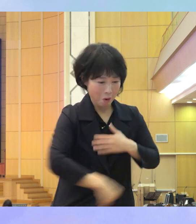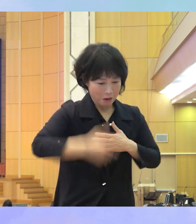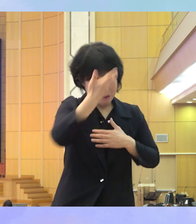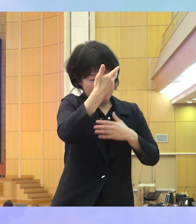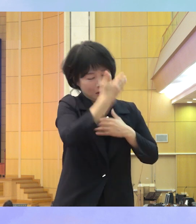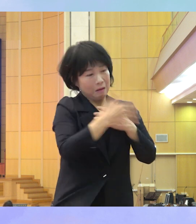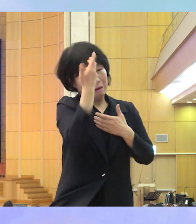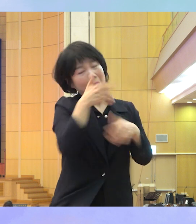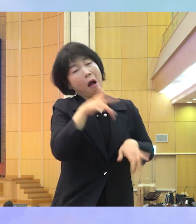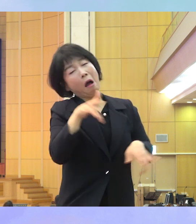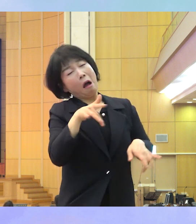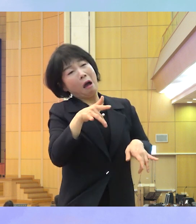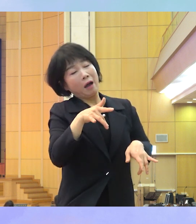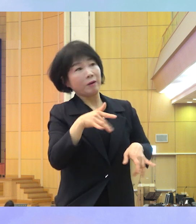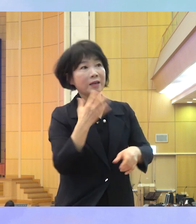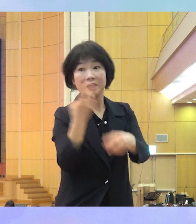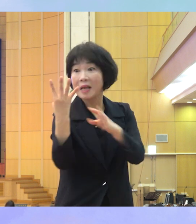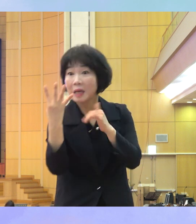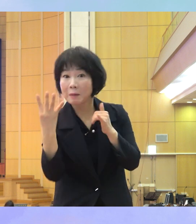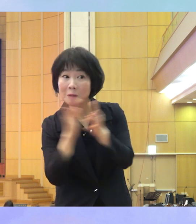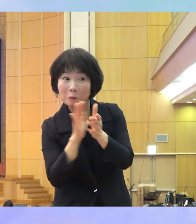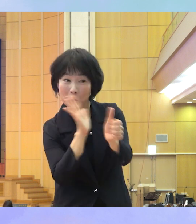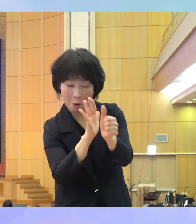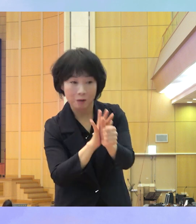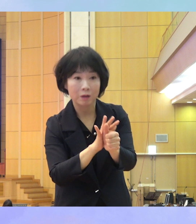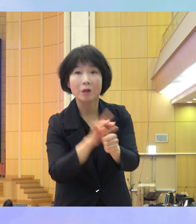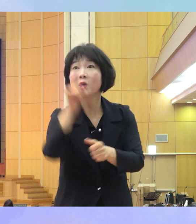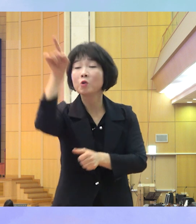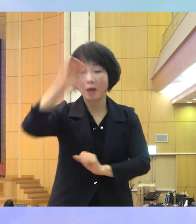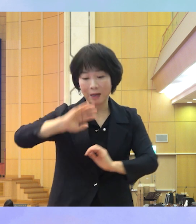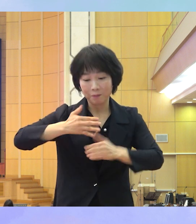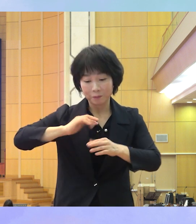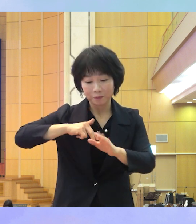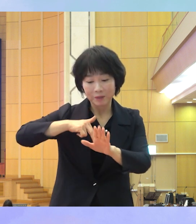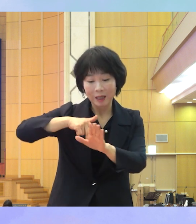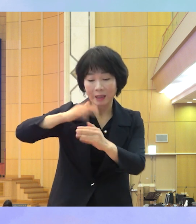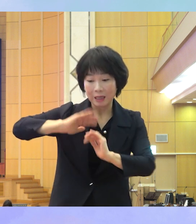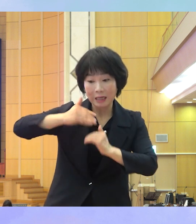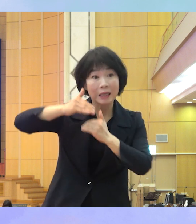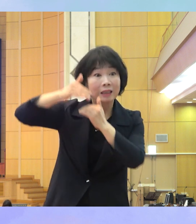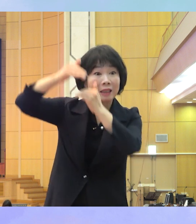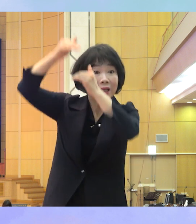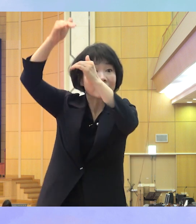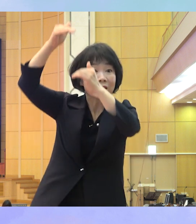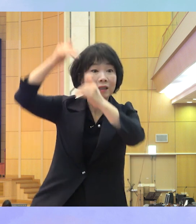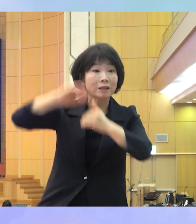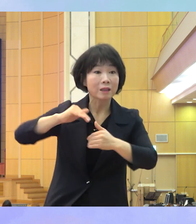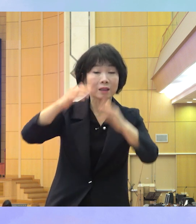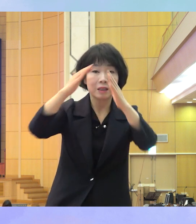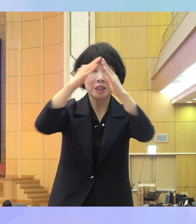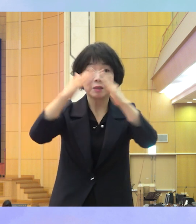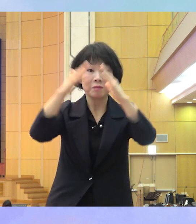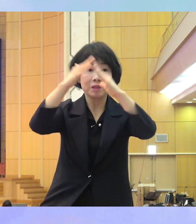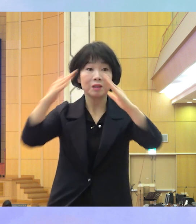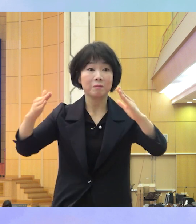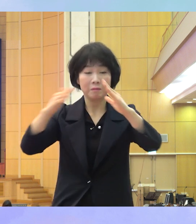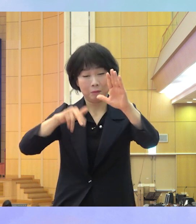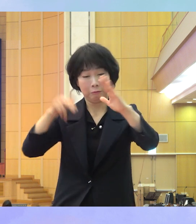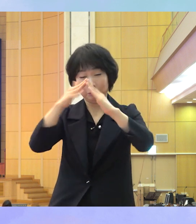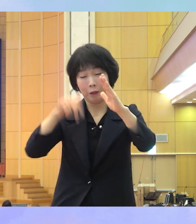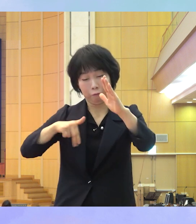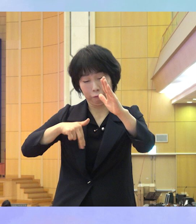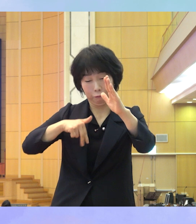사닥다리 옆집에 가서 빌려다가 사닥다리로 사람들이 올라가가지고 지붕을 뜯어버렸어. 그 남의 집을 말이야